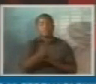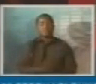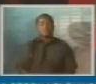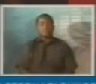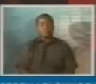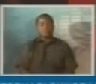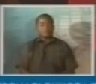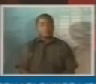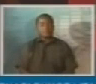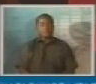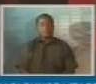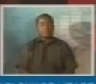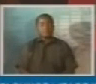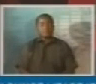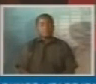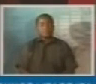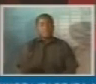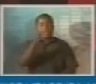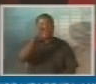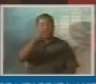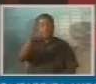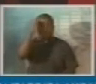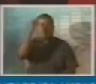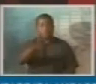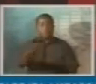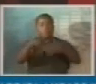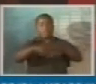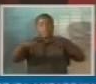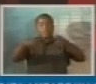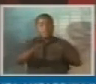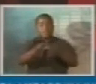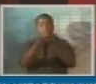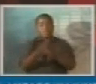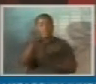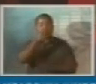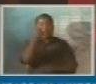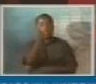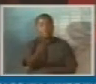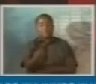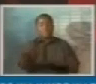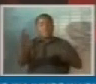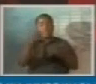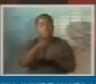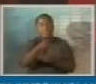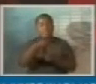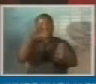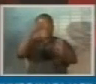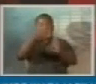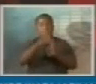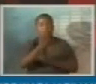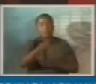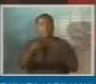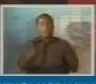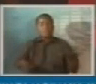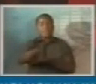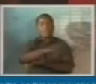nani asiyejua kwamba huko ndani kuna makundi ya vyama? Na nani asiyejua kwamba kila chama kimeweka msimamo? Sasa vipi iwe dhambi wote mnasonga